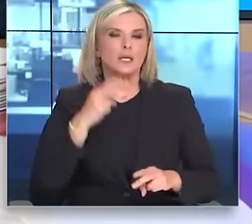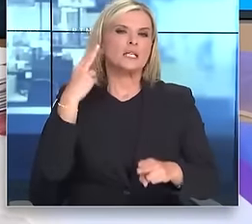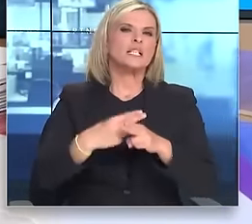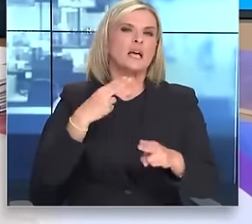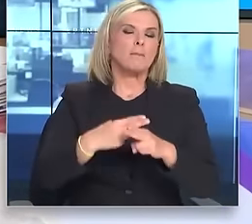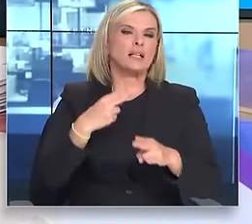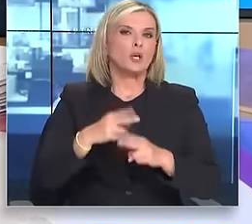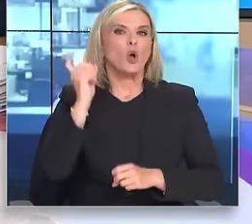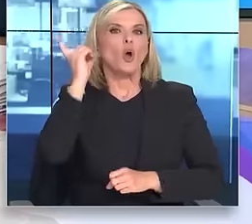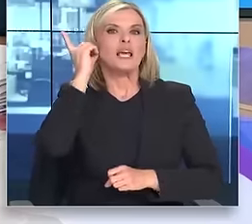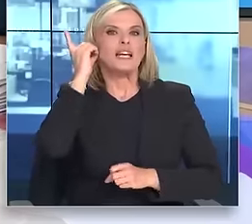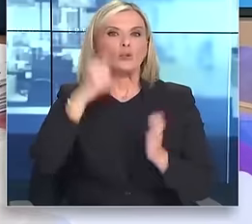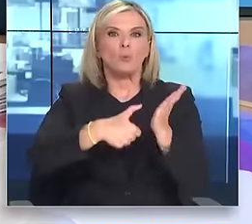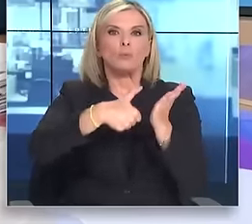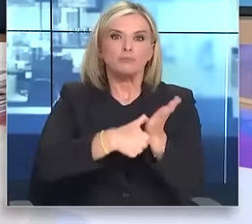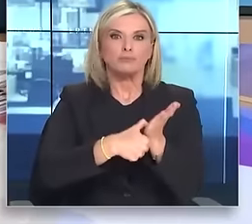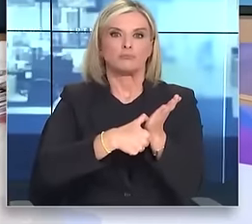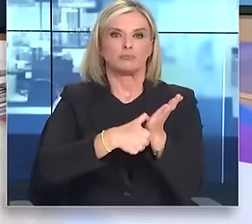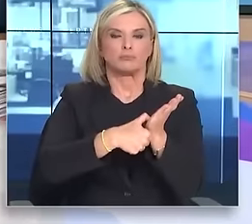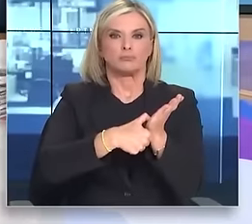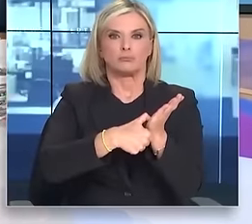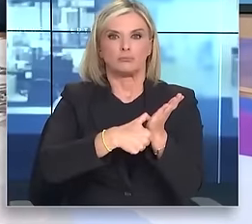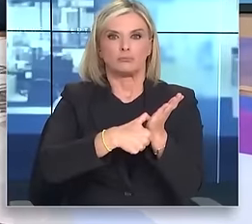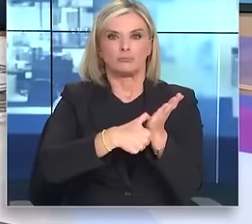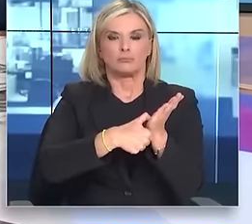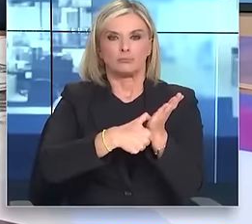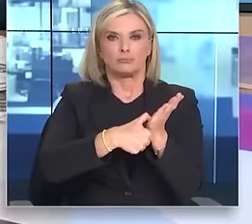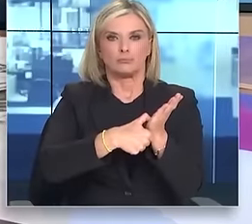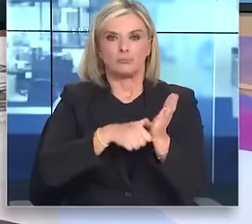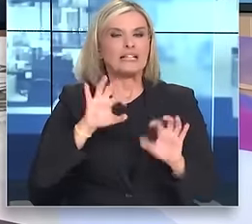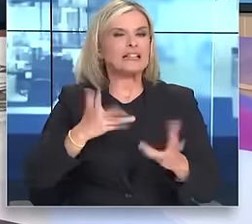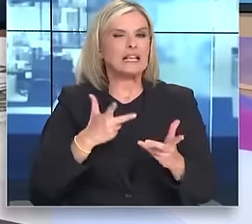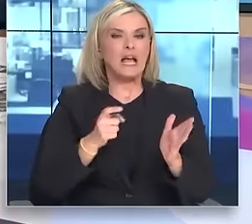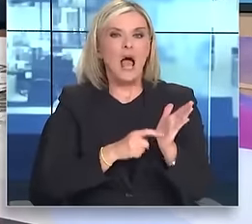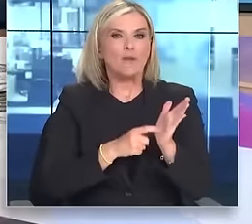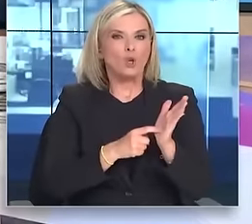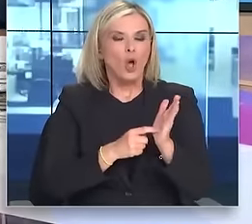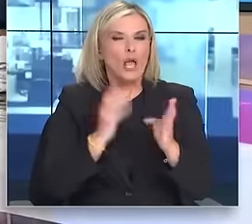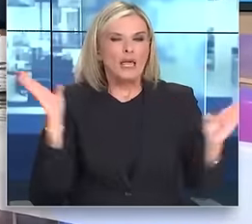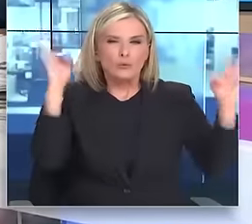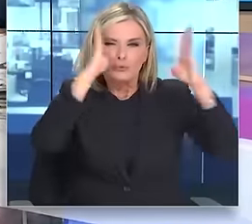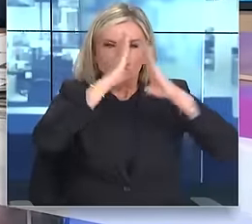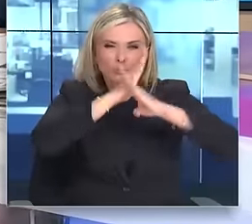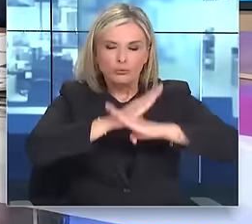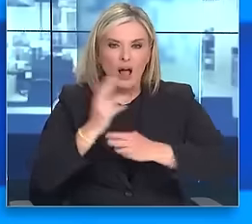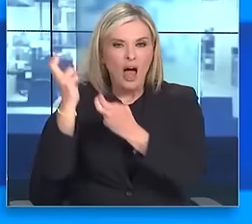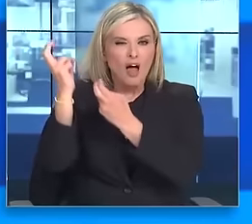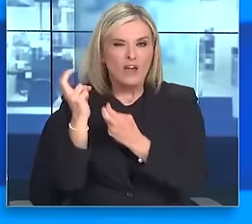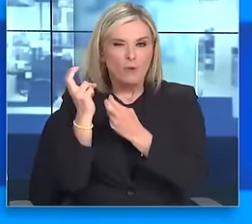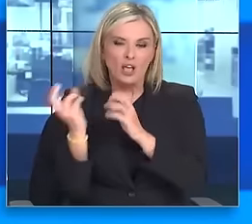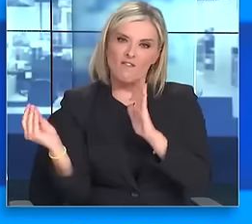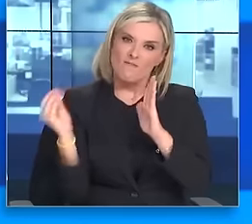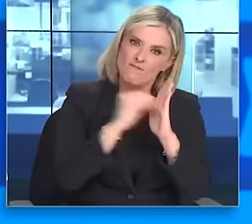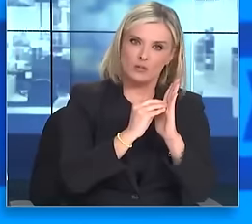έχει σώσει εκατοντάδες ζωές, γιατί έχει λειτουργήσει. Τι είναι το panic button? Μια κρυπτογραφημένη εφαρμογή, η οποία μπαίνει σε μια